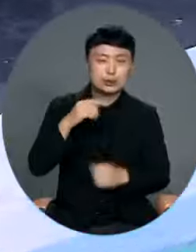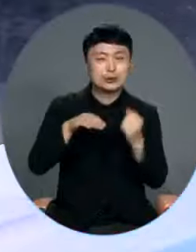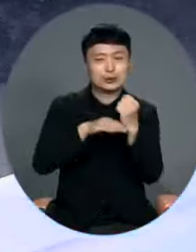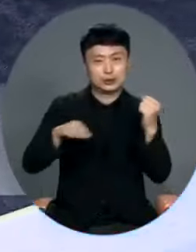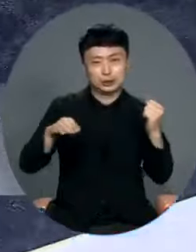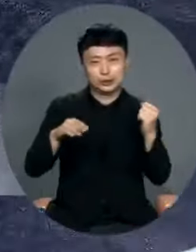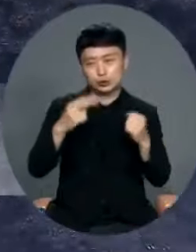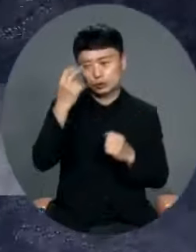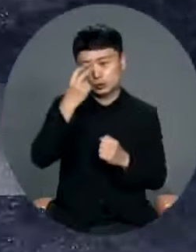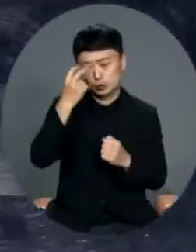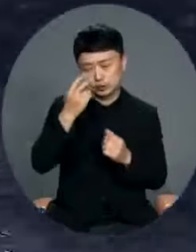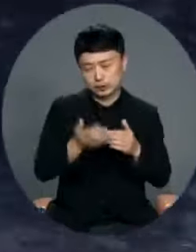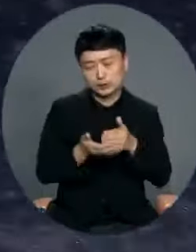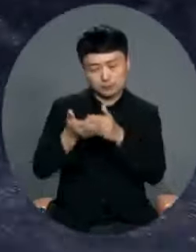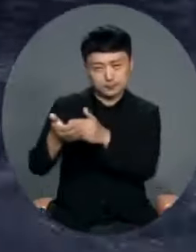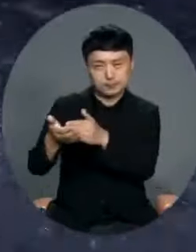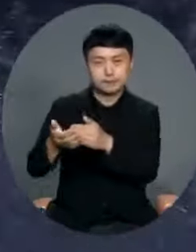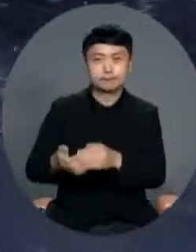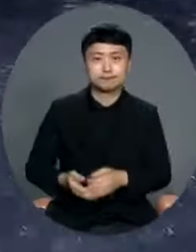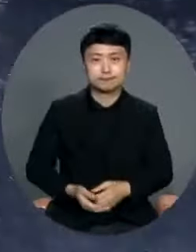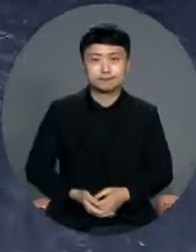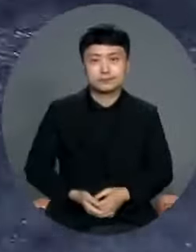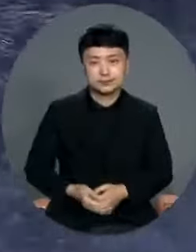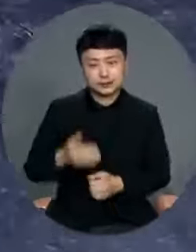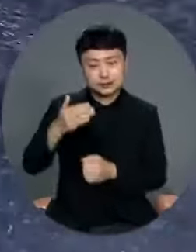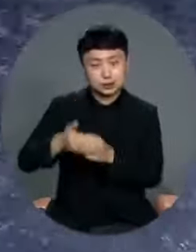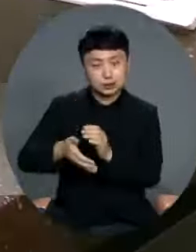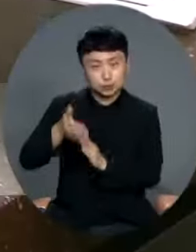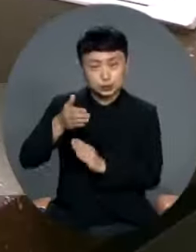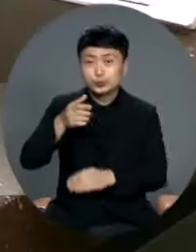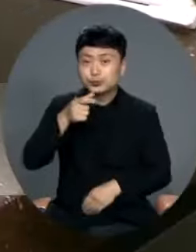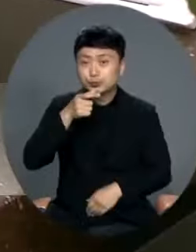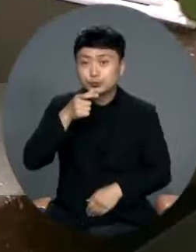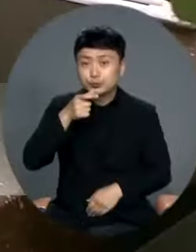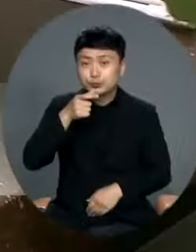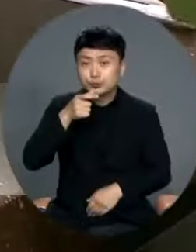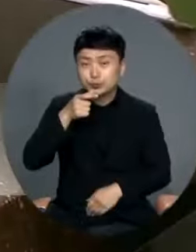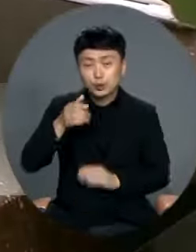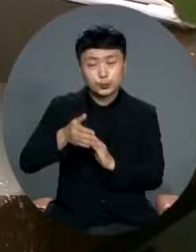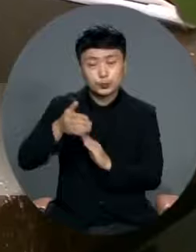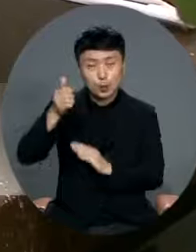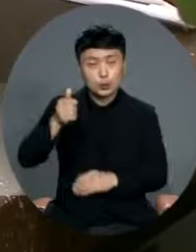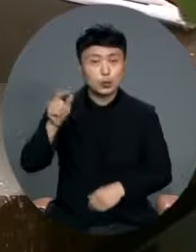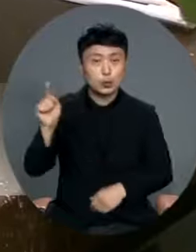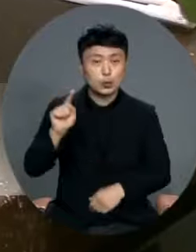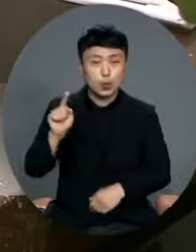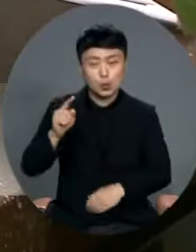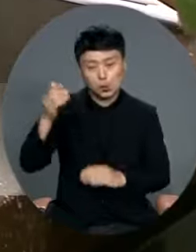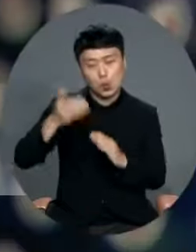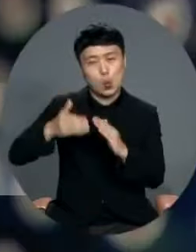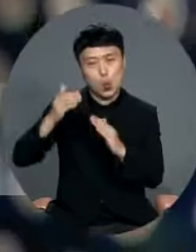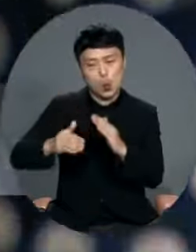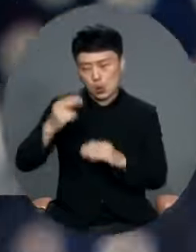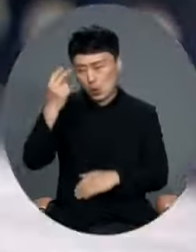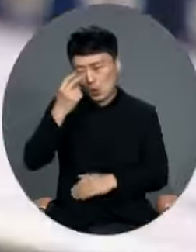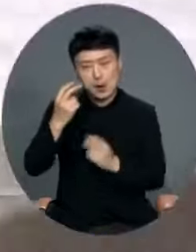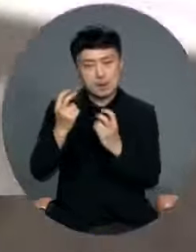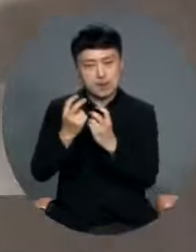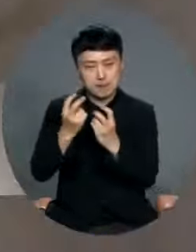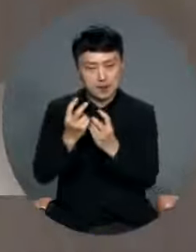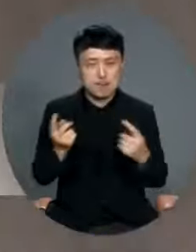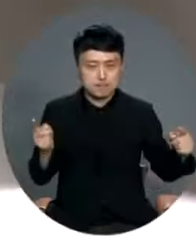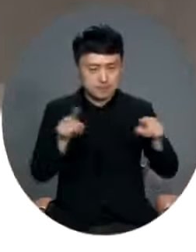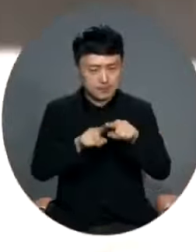함께 검사하자고 제안했습니다. 하지만 대구시 상수도사업본부는 국가가 공인한 기관과 검사법으로만